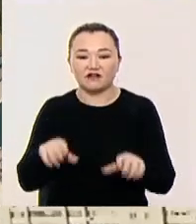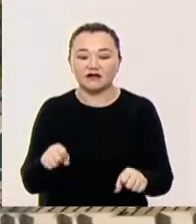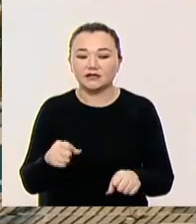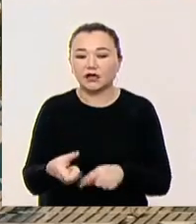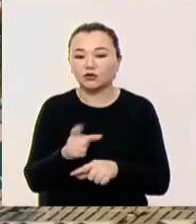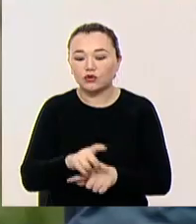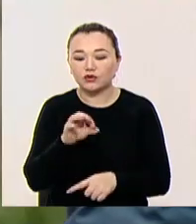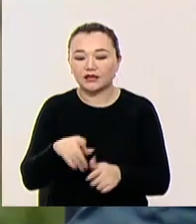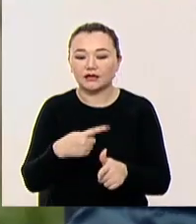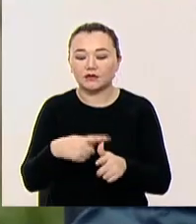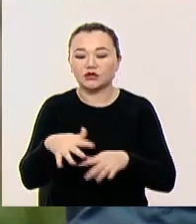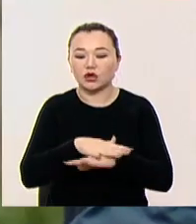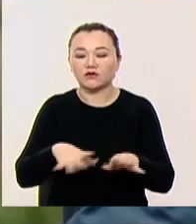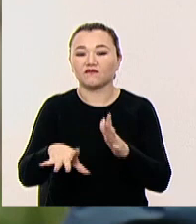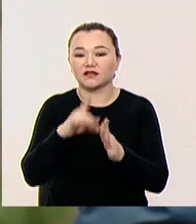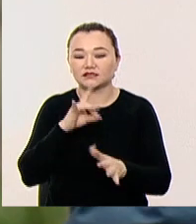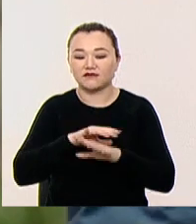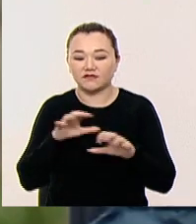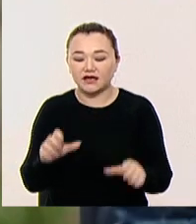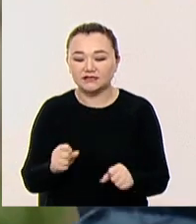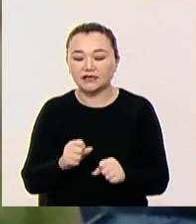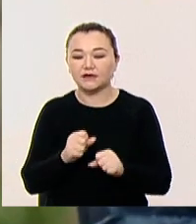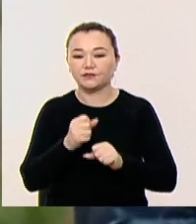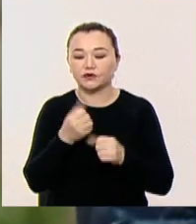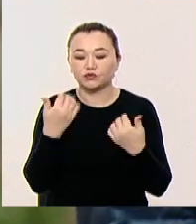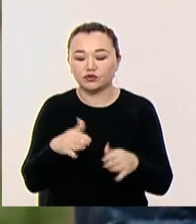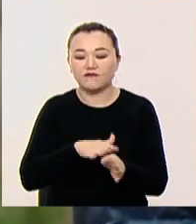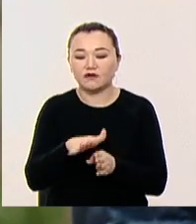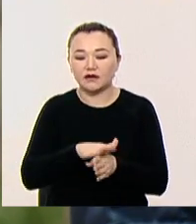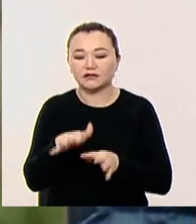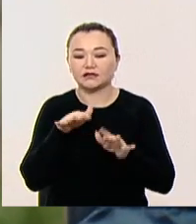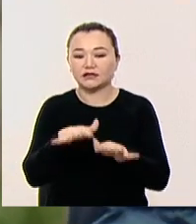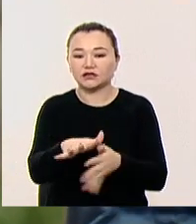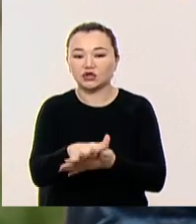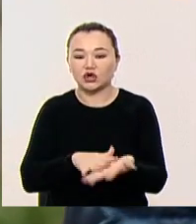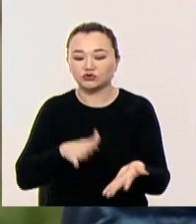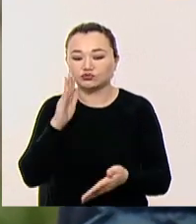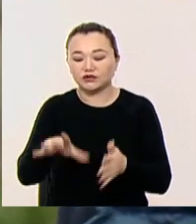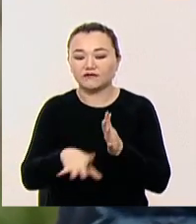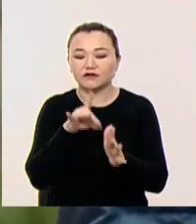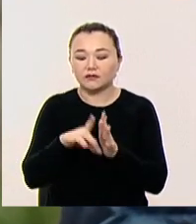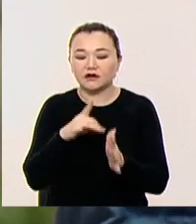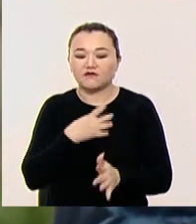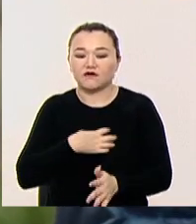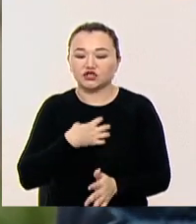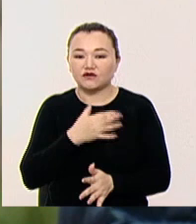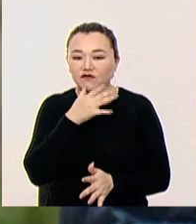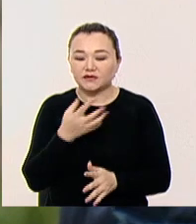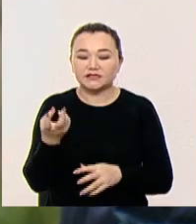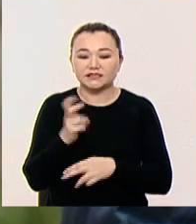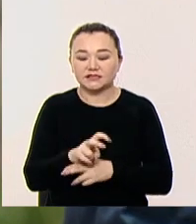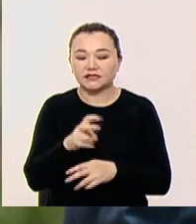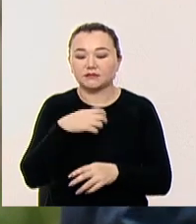затем от имени народа, который выбрал эту власть, уже осуществляет дальнейшие действия. Поэтому выборы – важный момент прийти и сказать, что вот эту